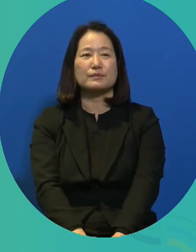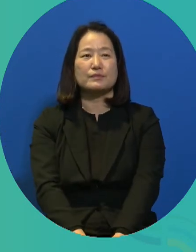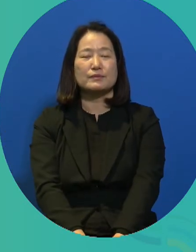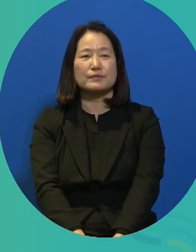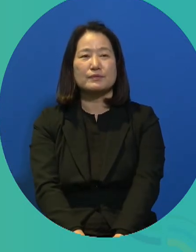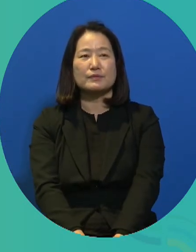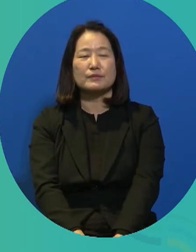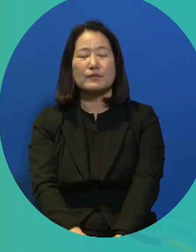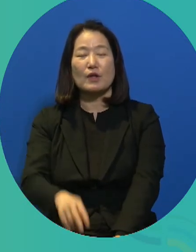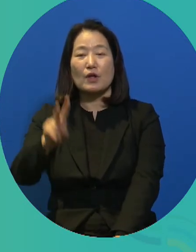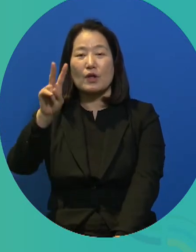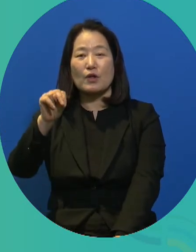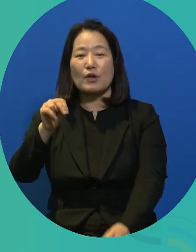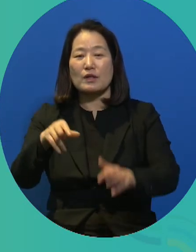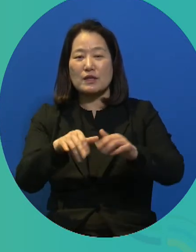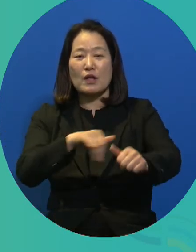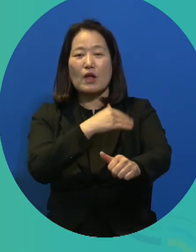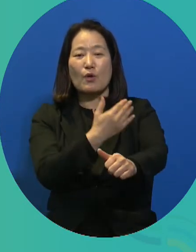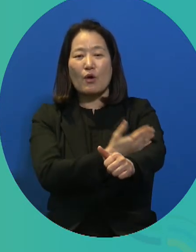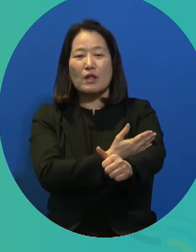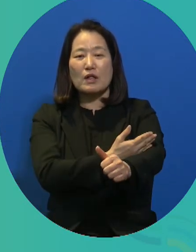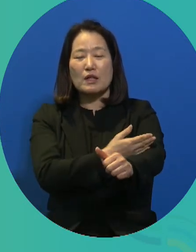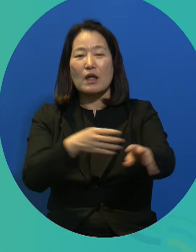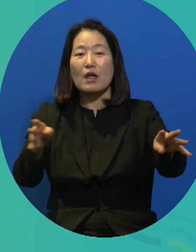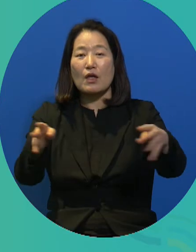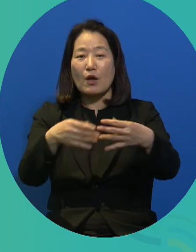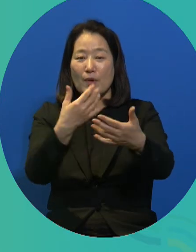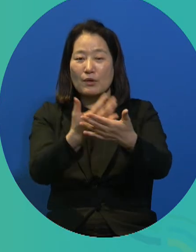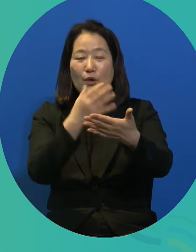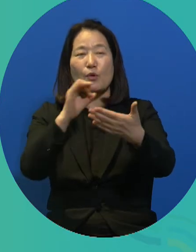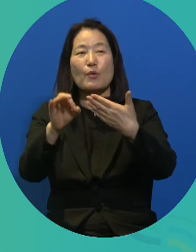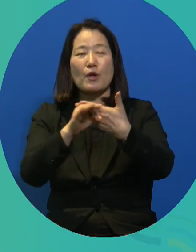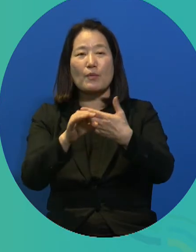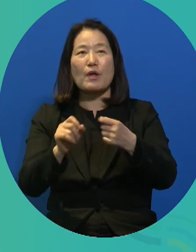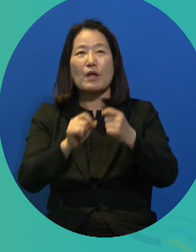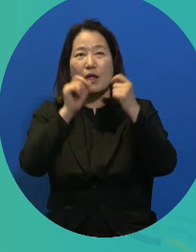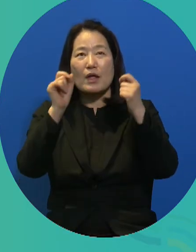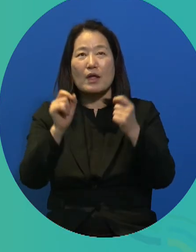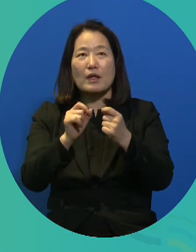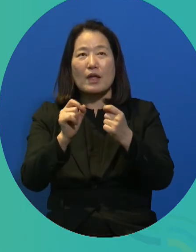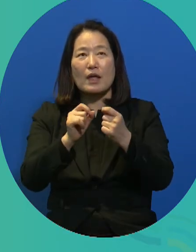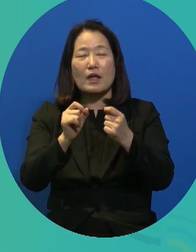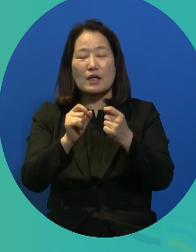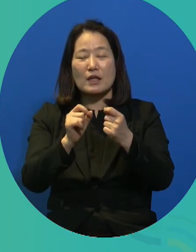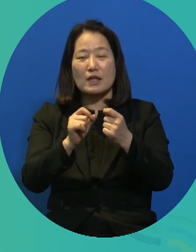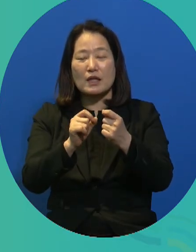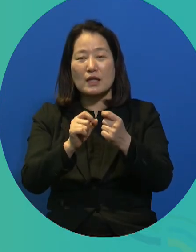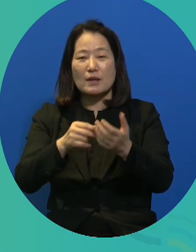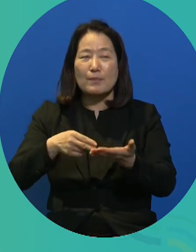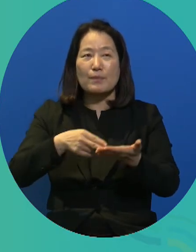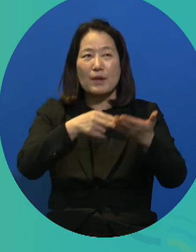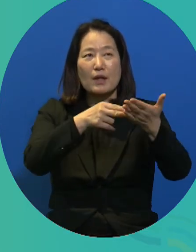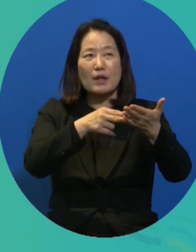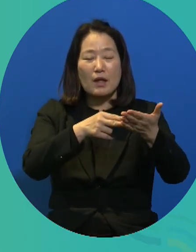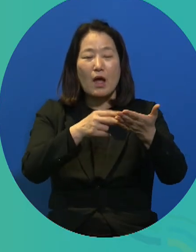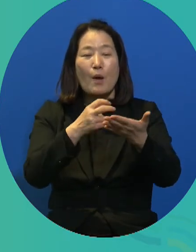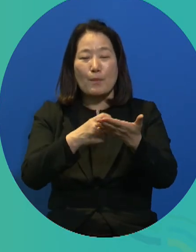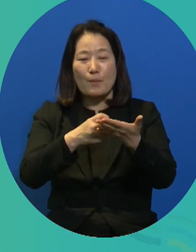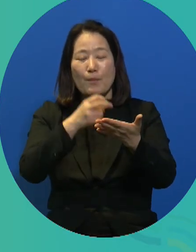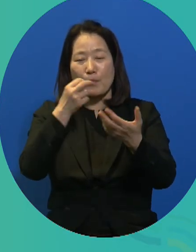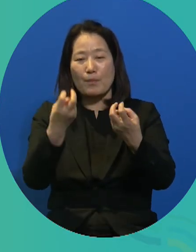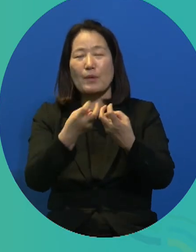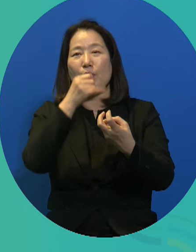유엔 장애인 권리협약의 선택의정서는 앞에 이야기하신 것처럼 개인진정제도와 직권조사제도를 가지고 있습니다.